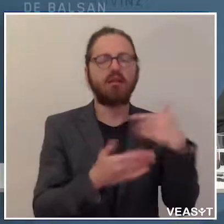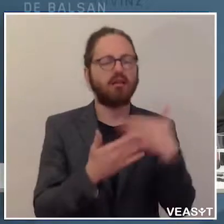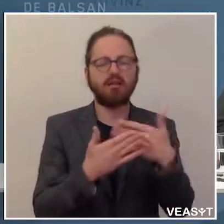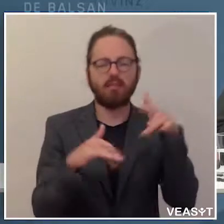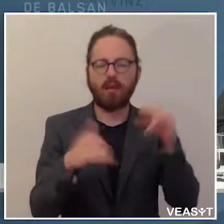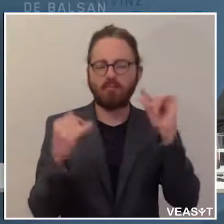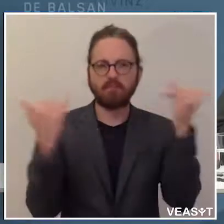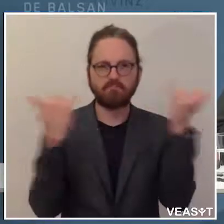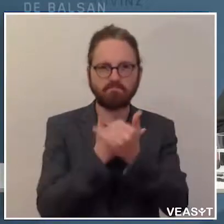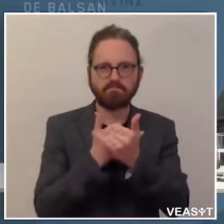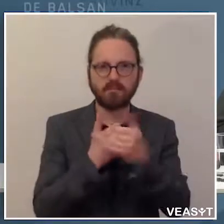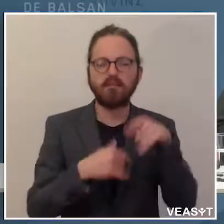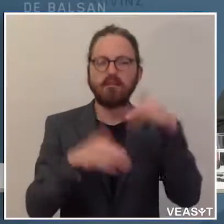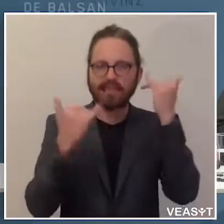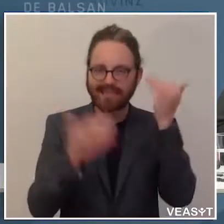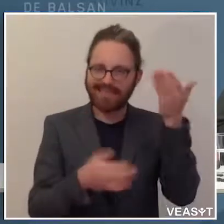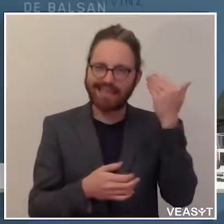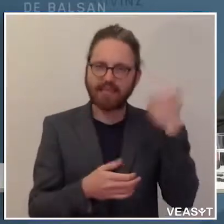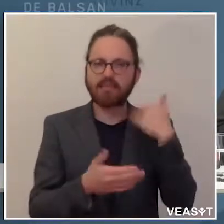cup castle